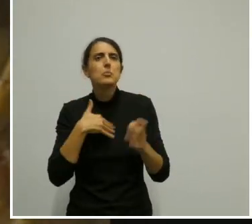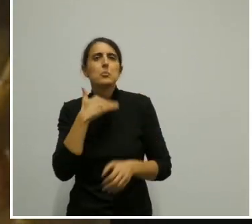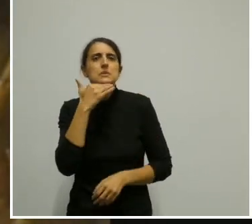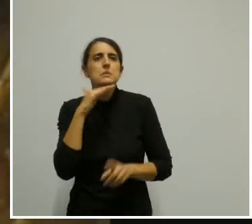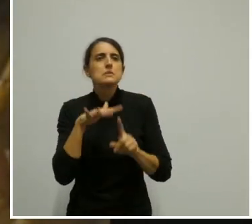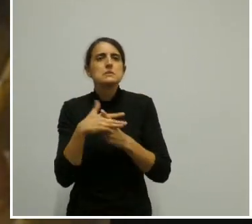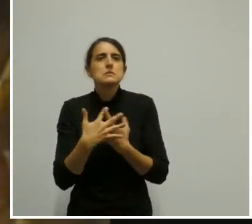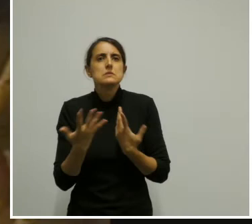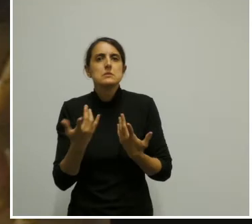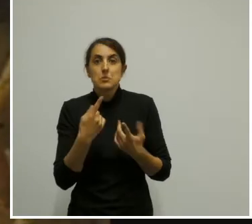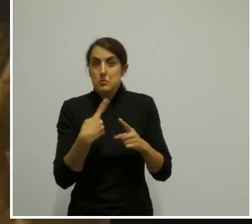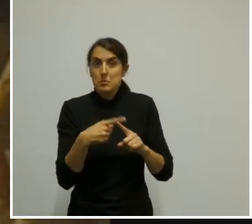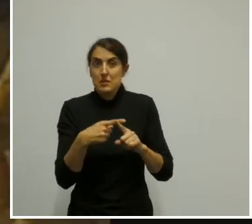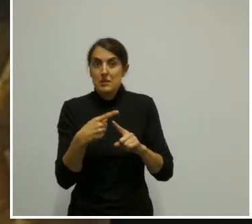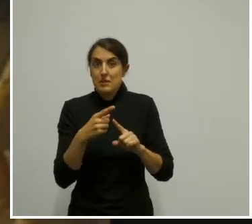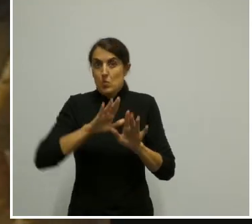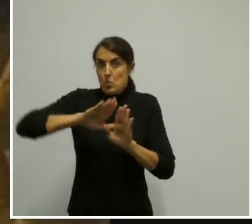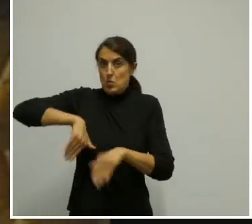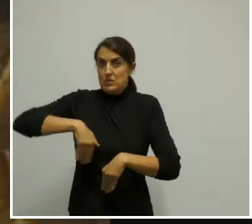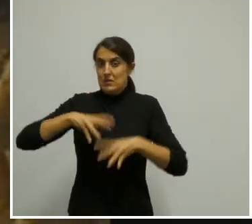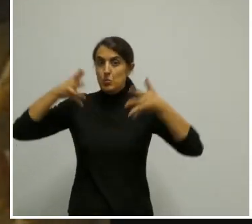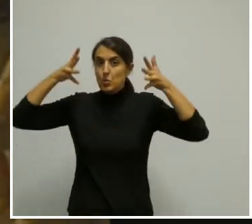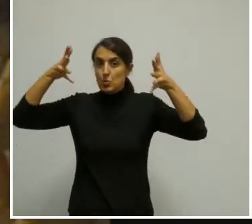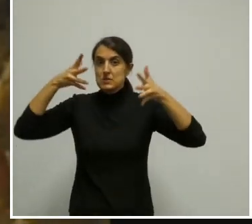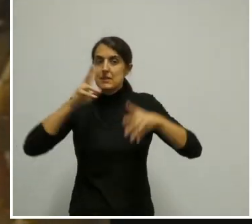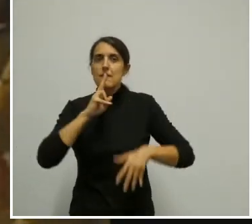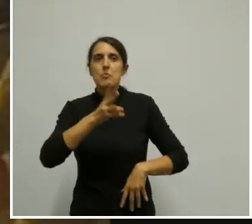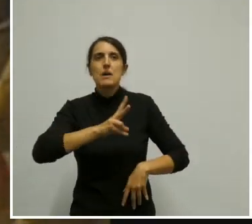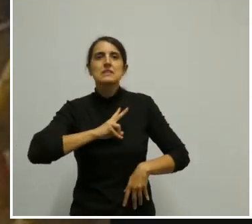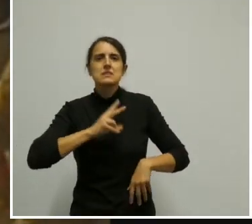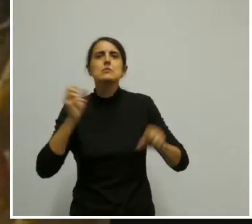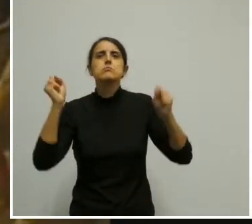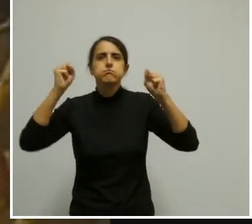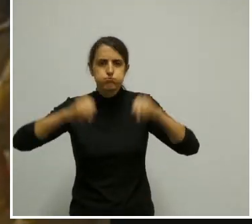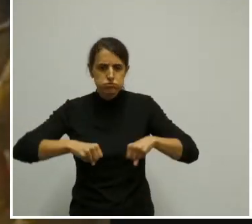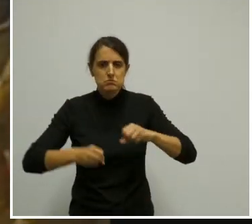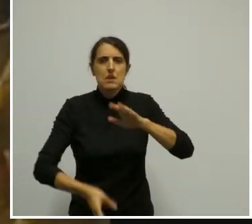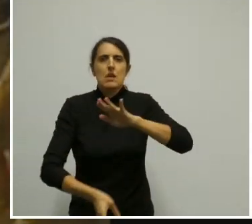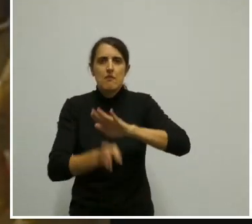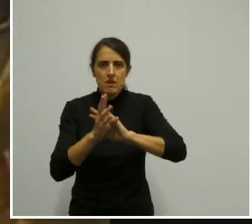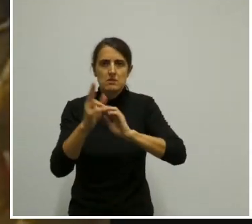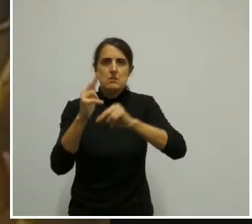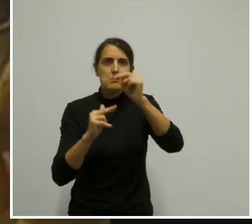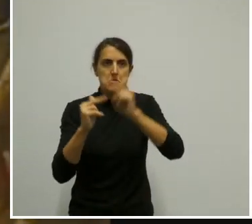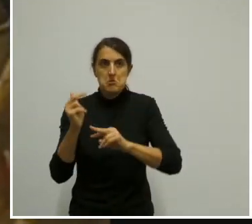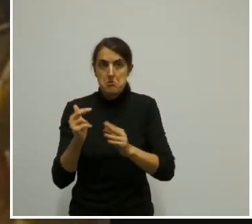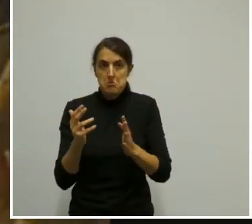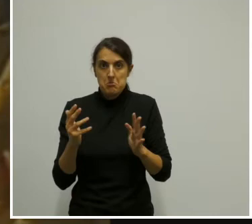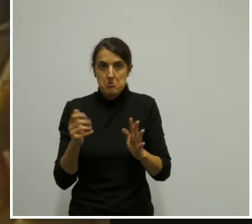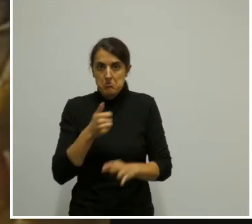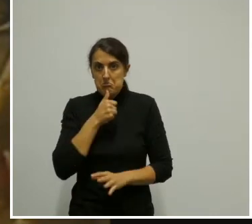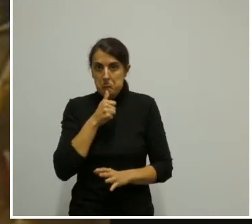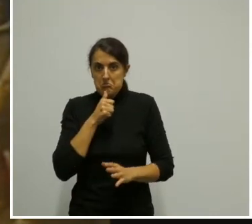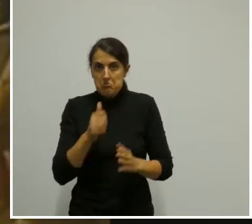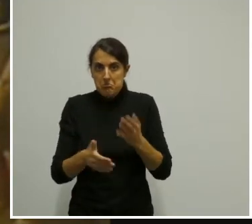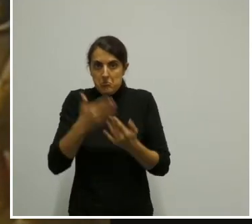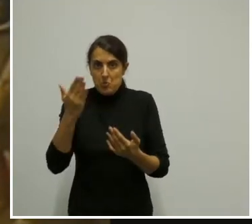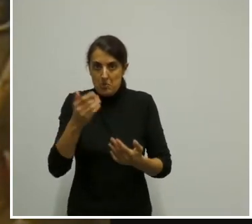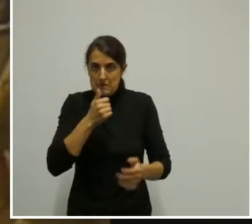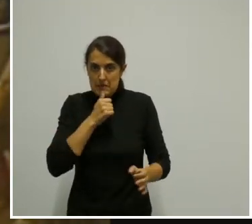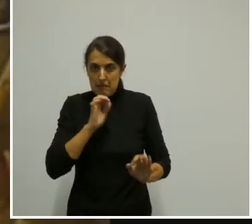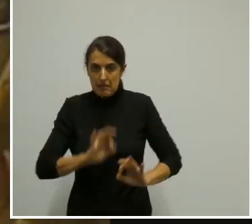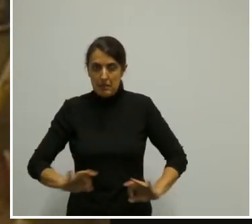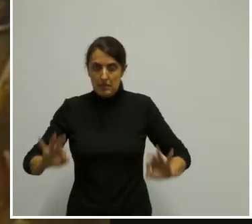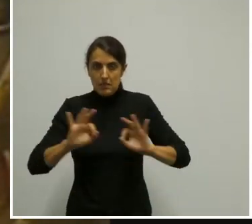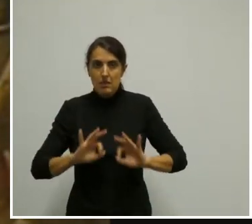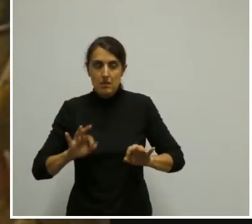va anunciar que ja estaven acordades i que es farien, però no hem rebut cap informació de que realment s'estiguin duent a terme. I